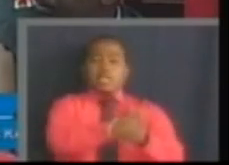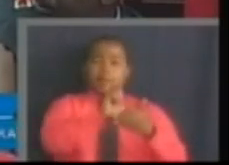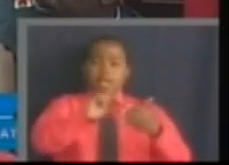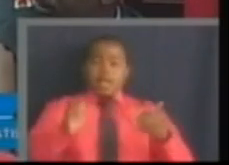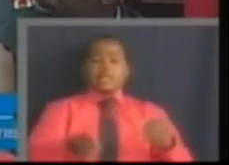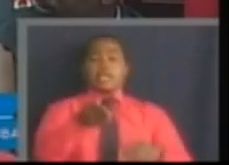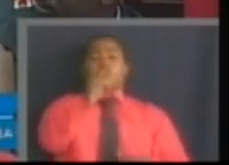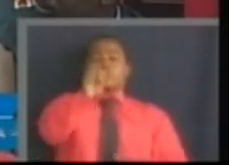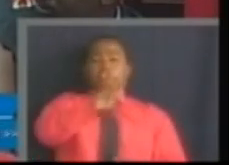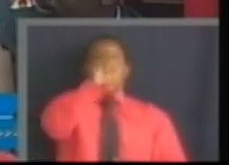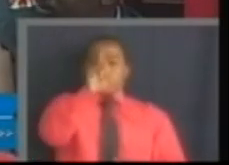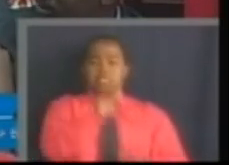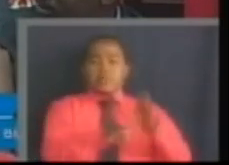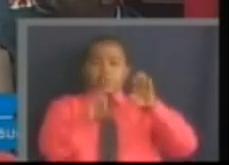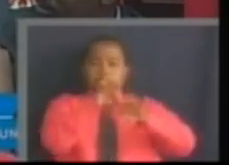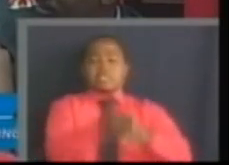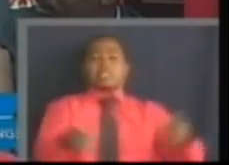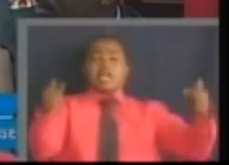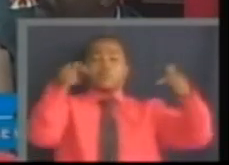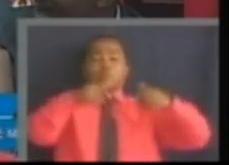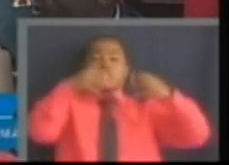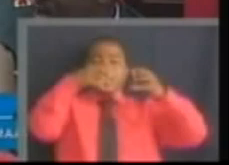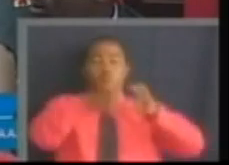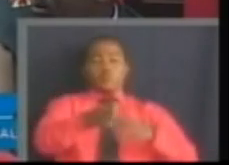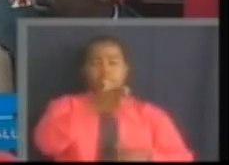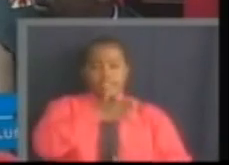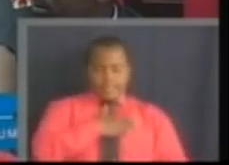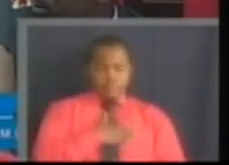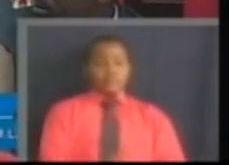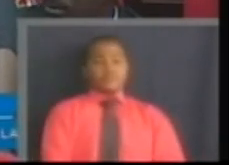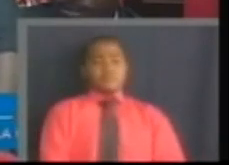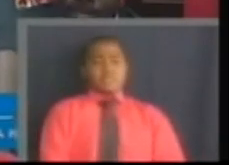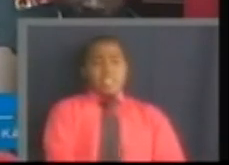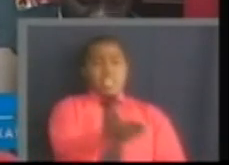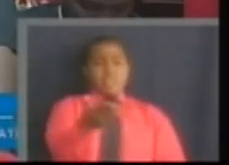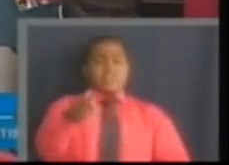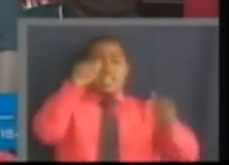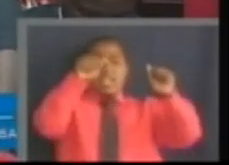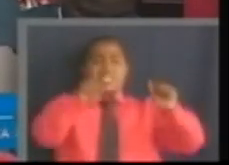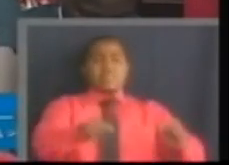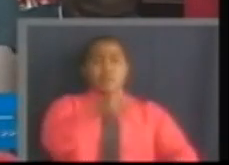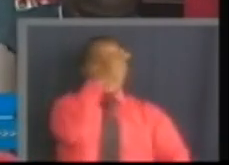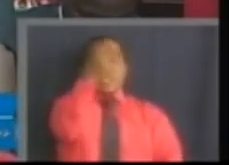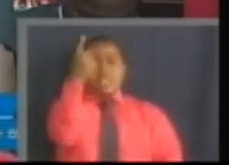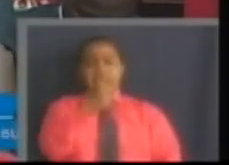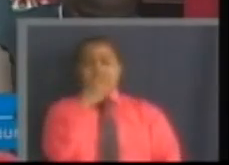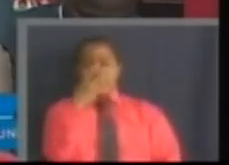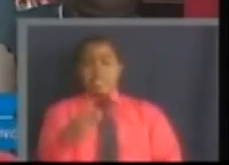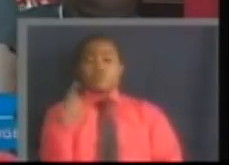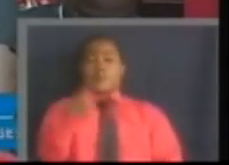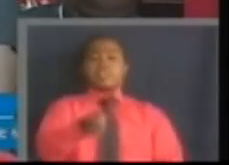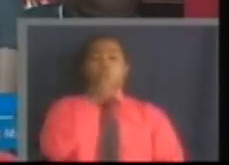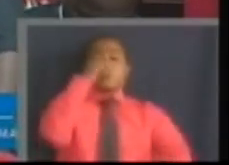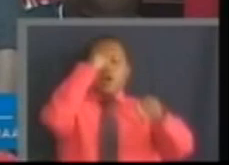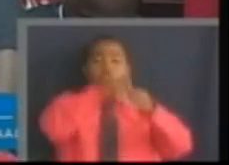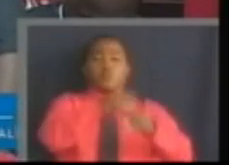nilomuuliza mwenyekiti alipotembelea kikundi chetu. Kwamba hivi ni lazima theluthi mbili wapige kura au wajumbe waliopo? Alinijibu kwamba